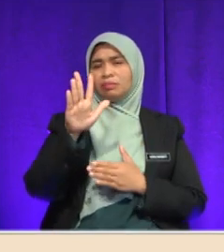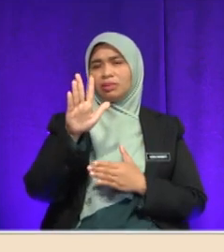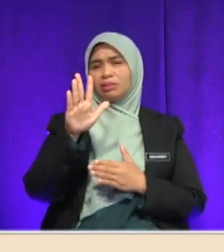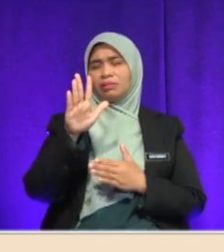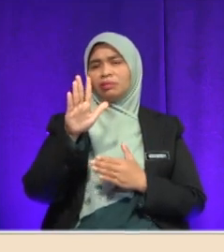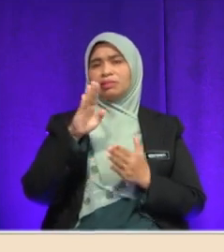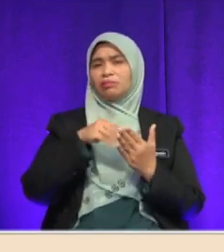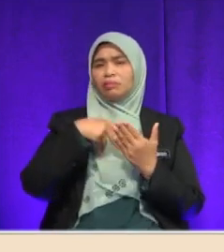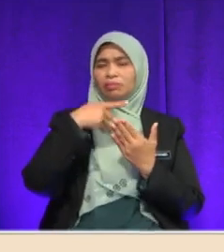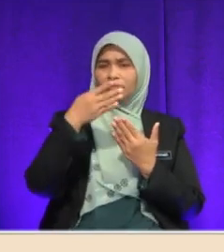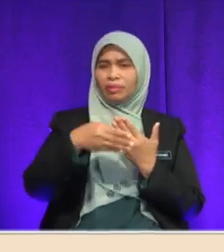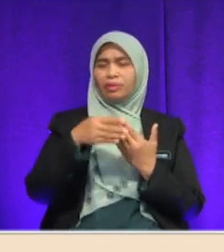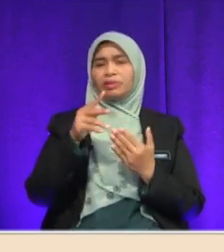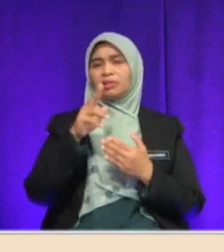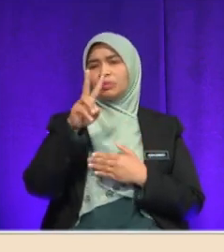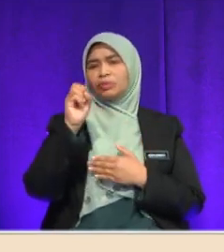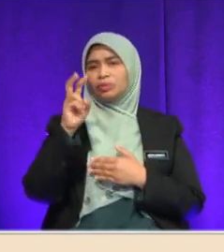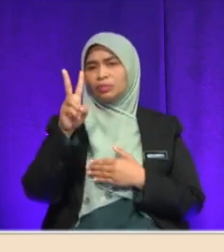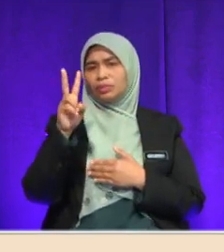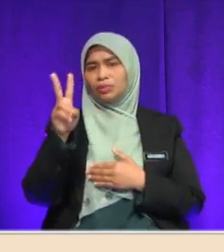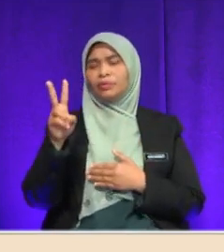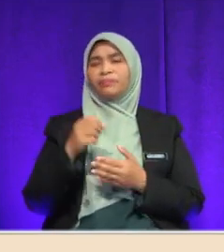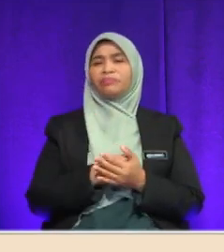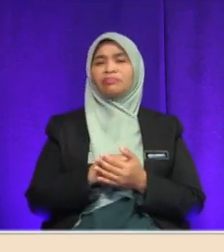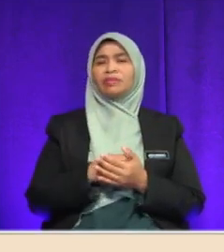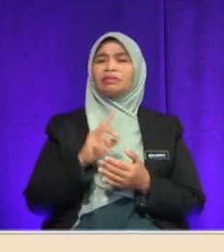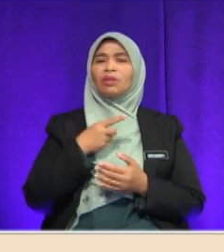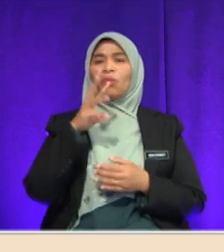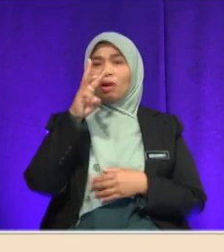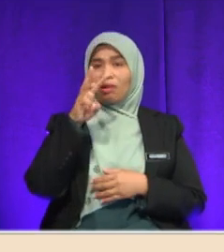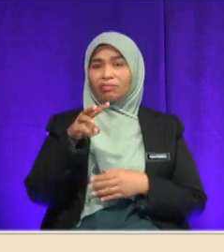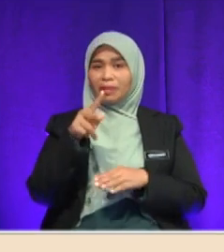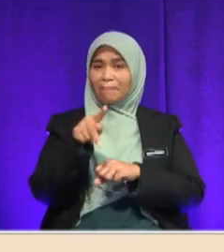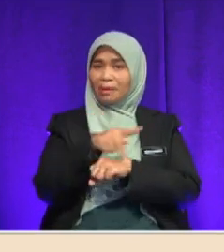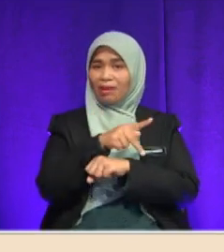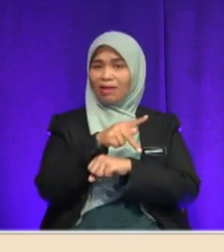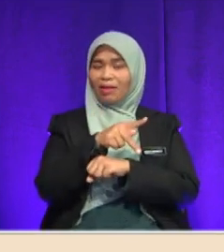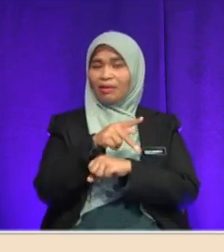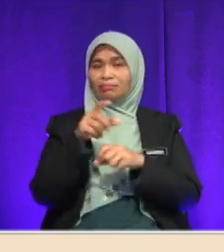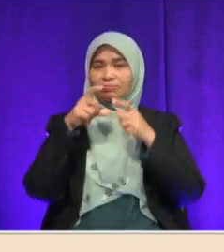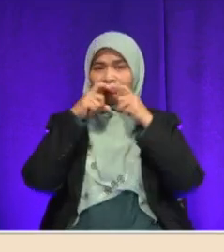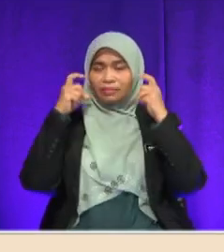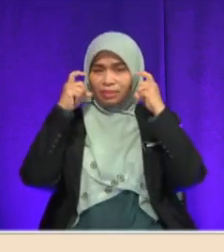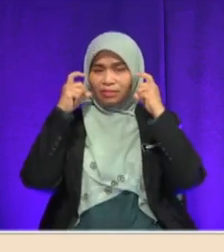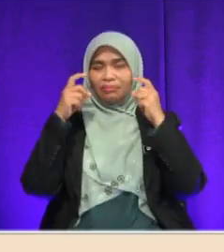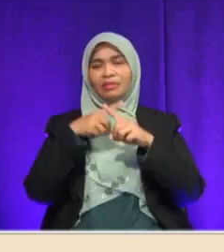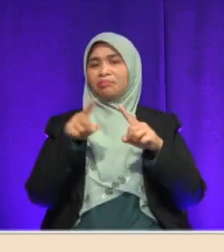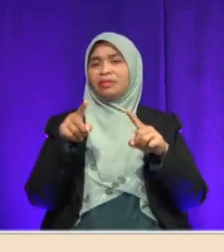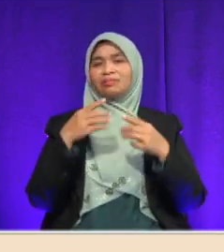kita diwajibkan memakai pelitup muka kan. So sekarang mulai 1 Mei 2022